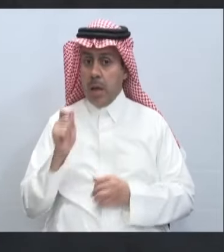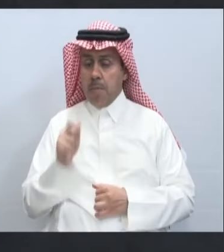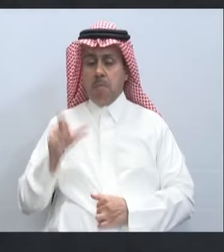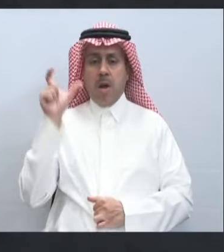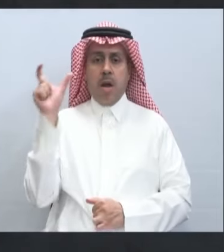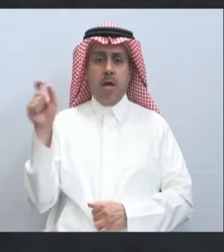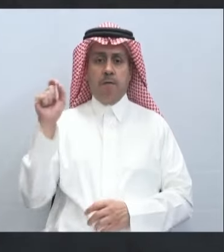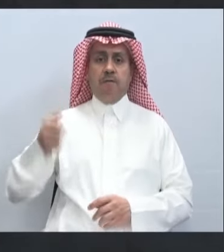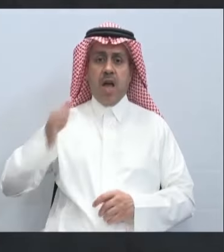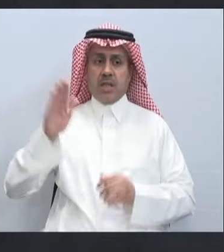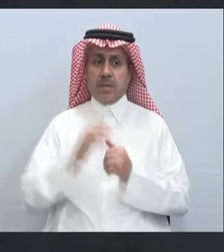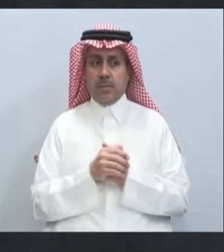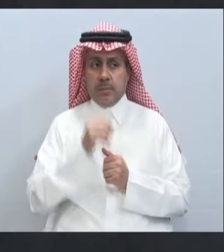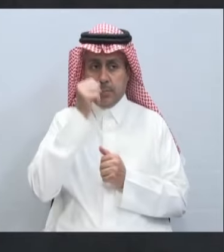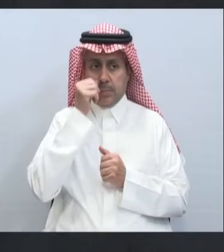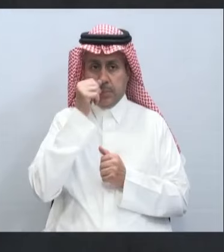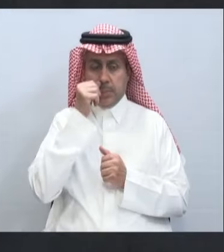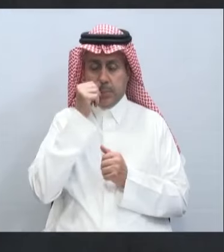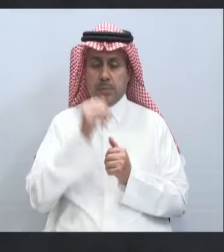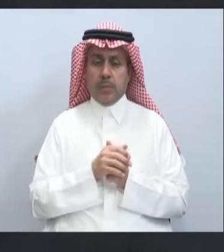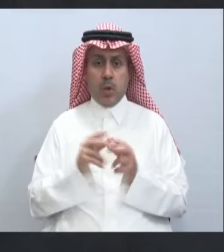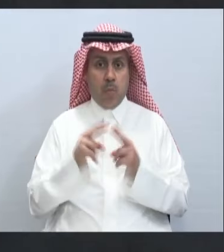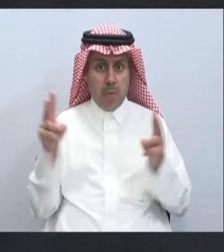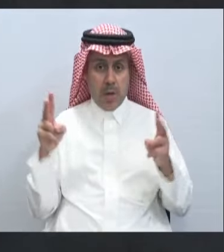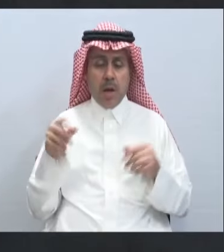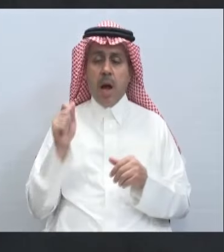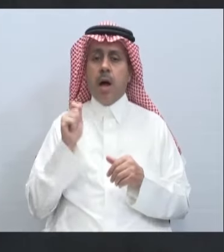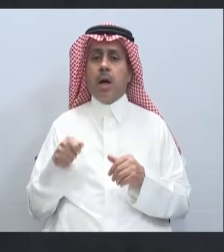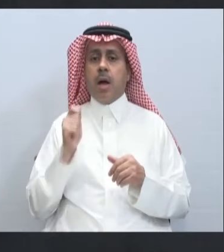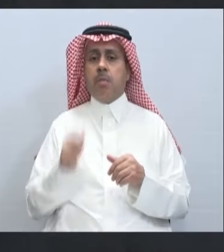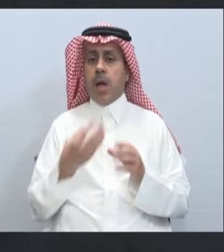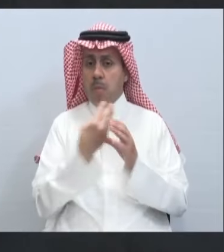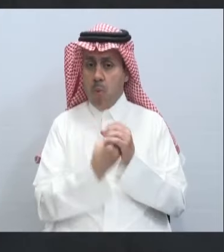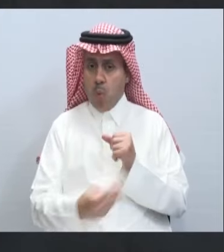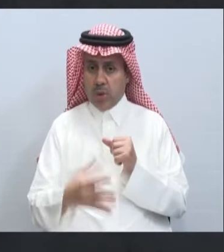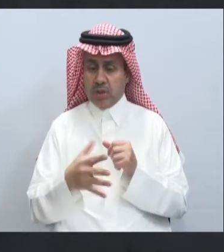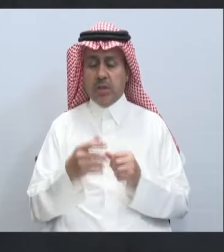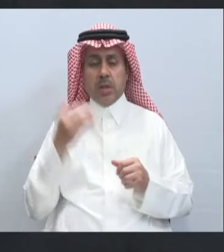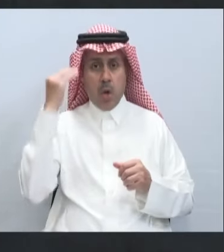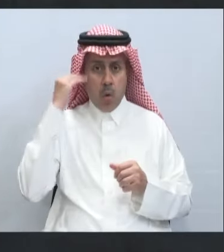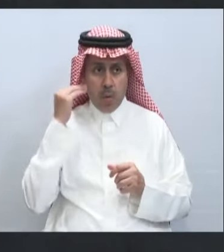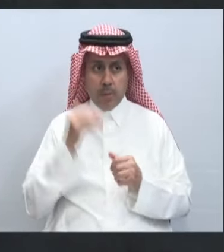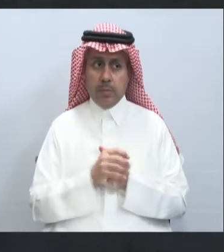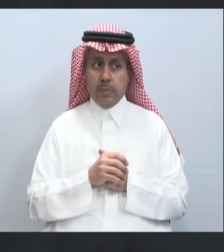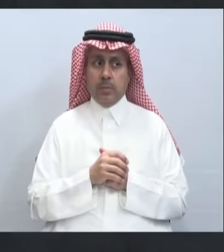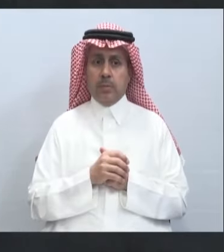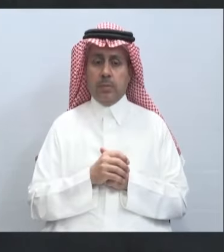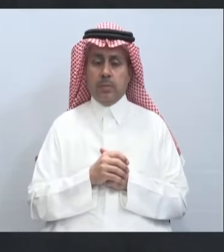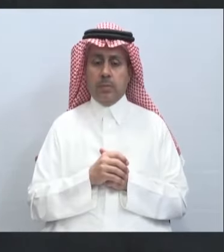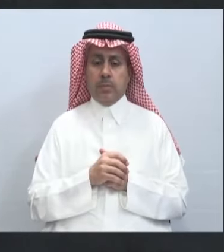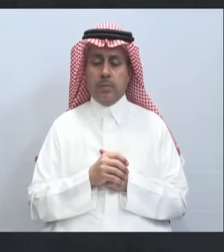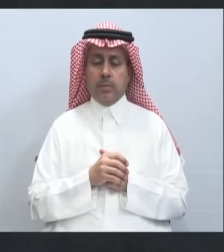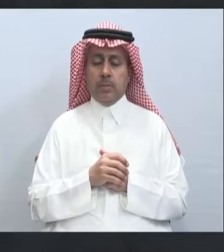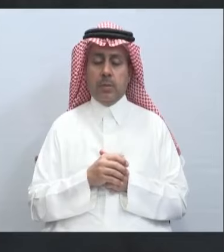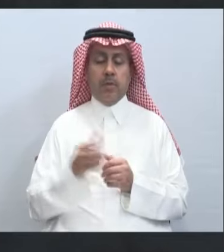الله سبحانه وتعالى سوف نتحدث عن احكام النفاس كما تحدثنا في الدرس السابق عن احكام